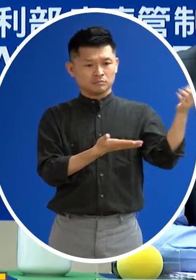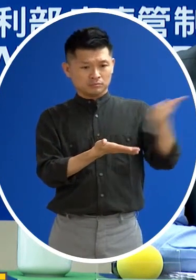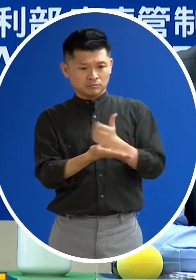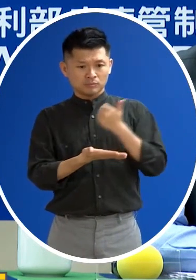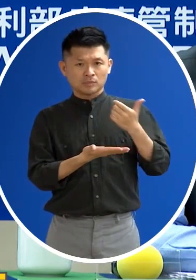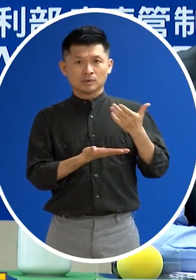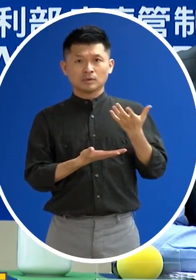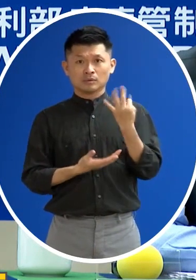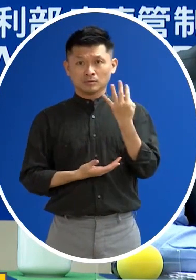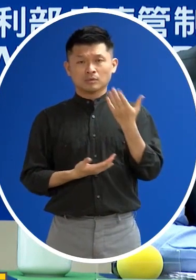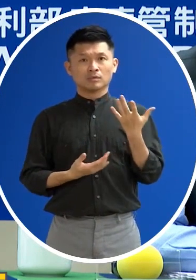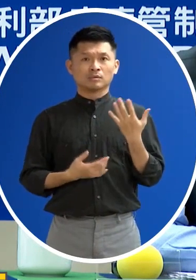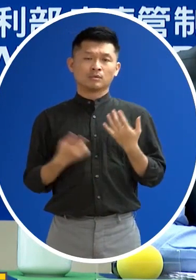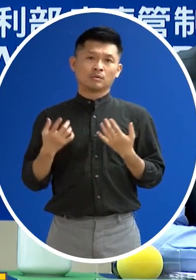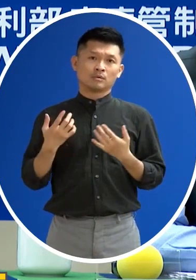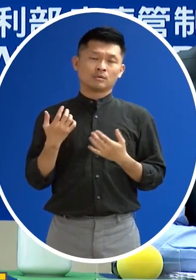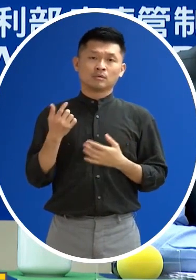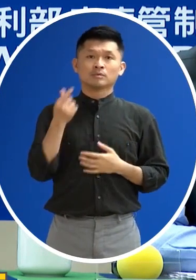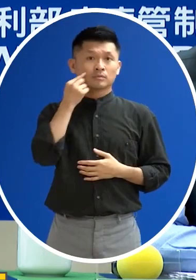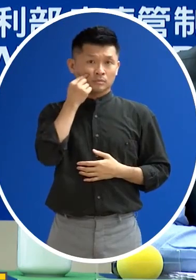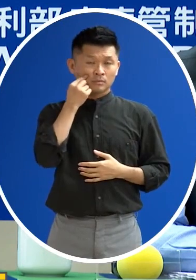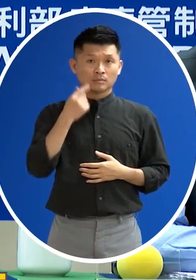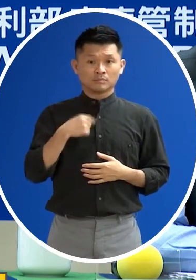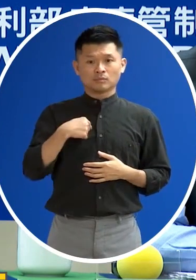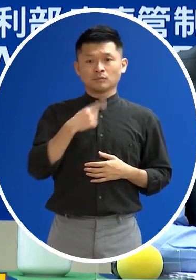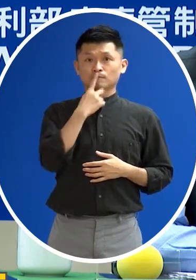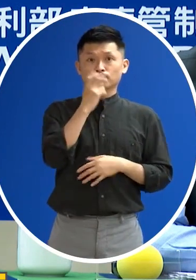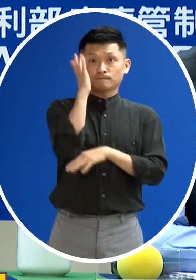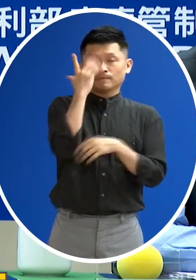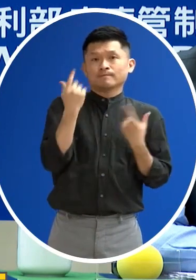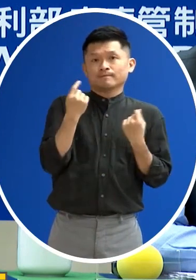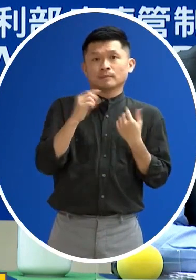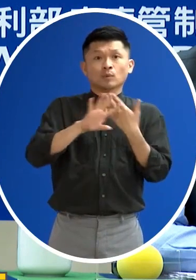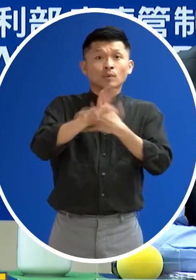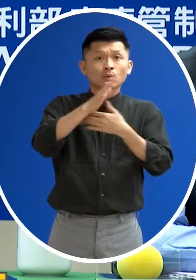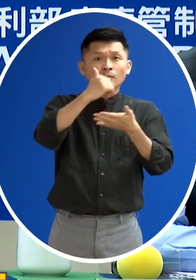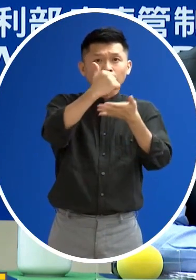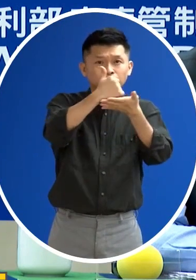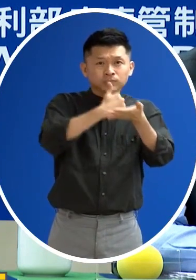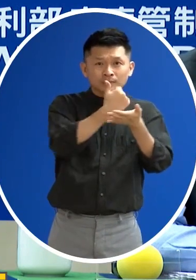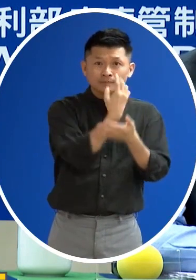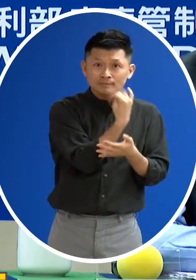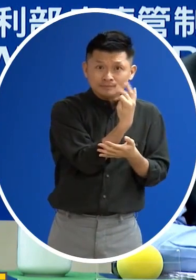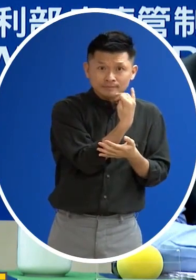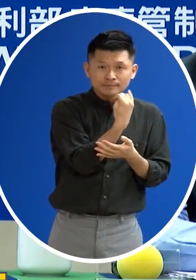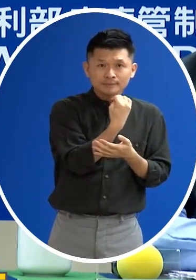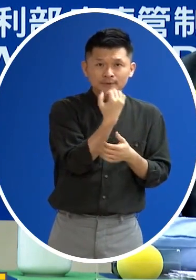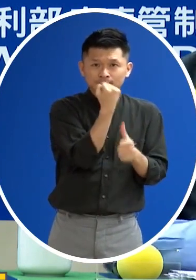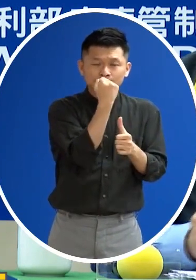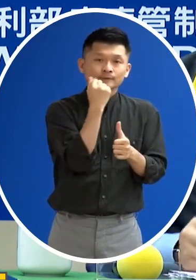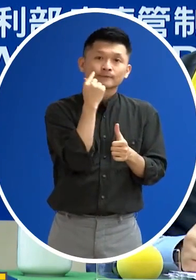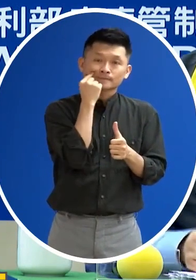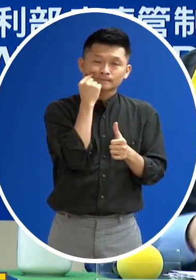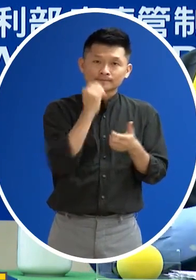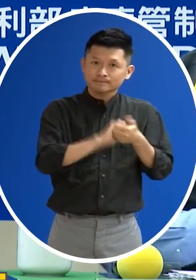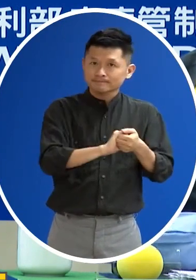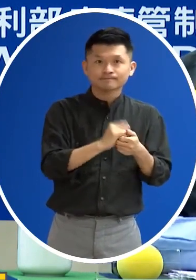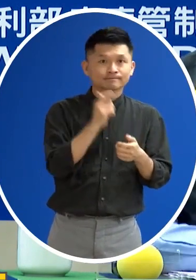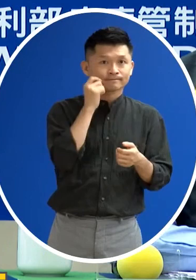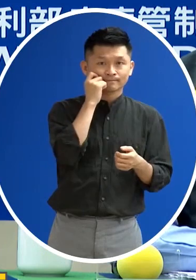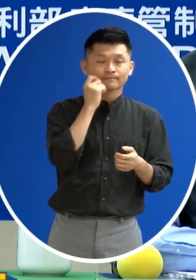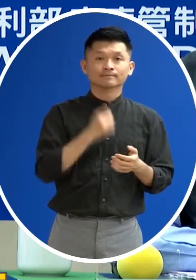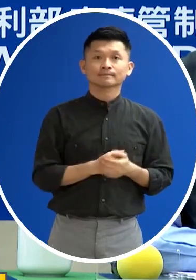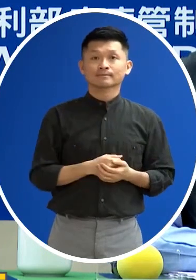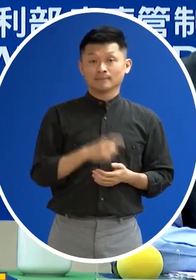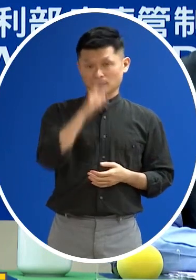掌握。好，那我们也是一样，我们这边就哎在国外要进来多少，那我们也是很难掌握。但我们都希望